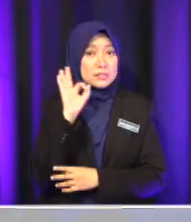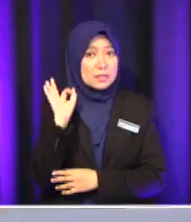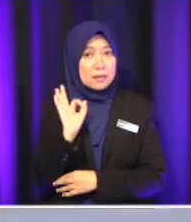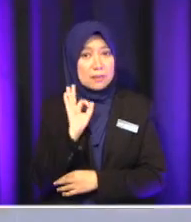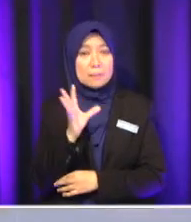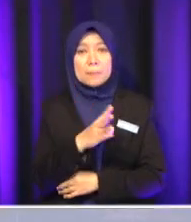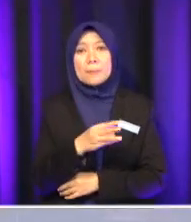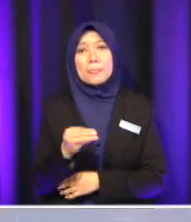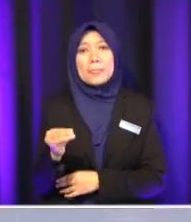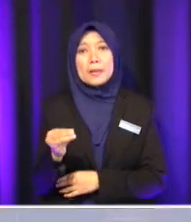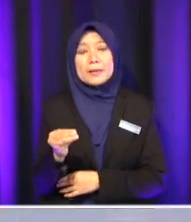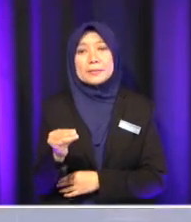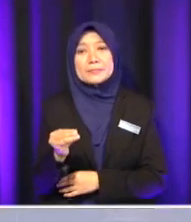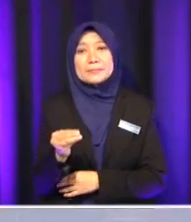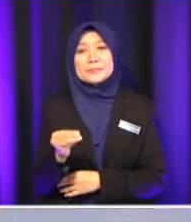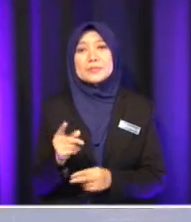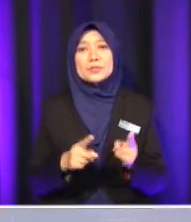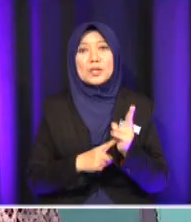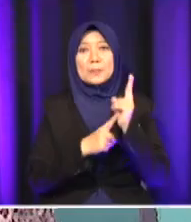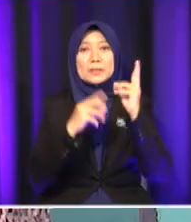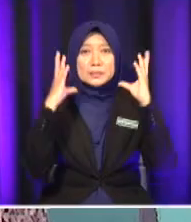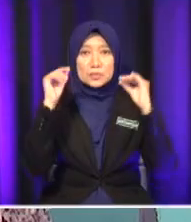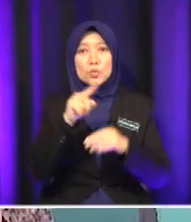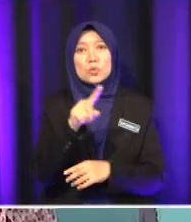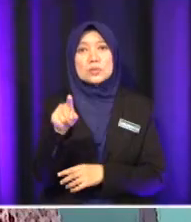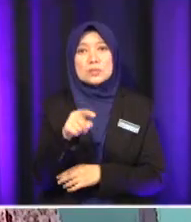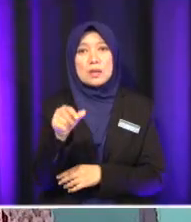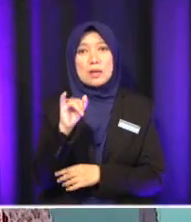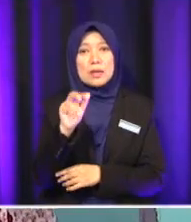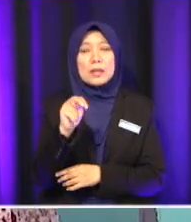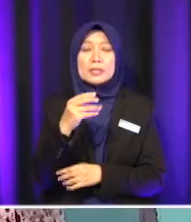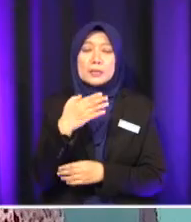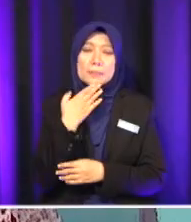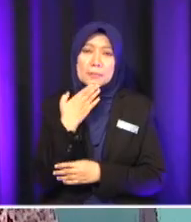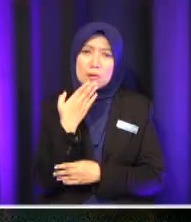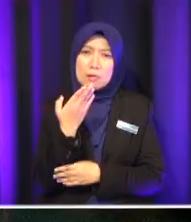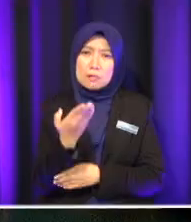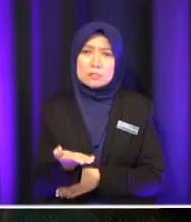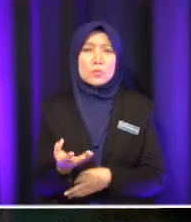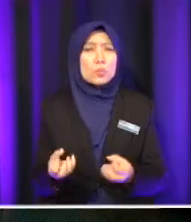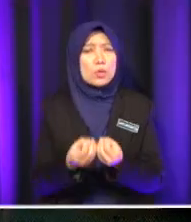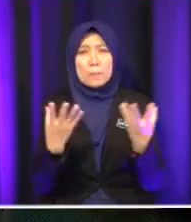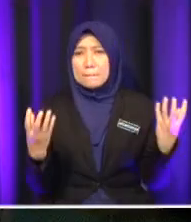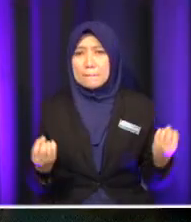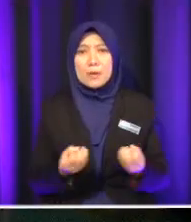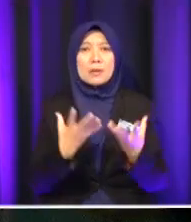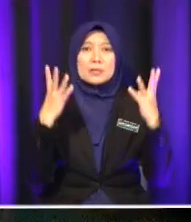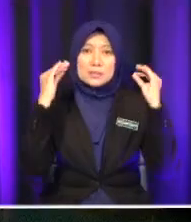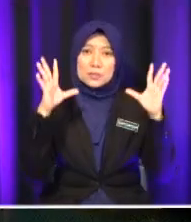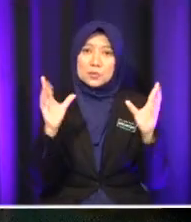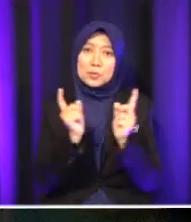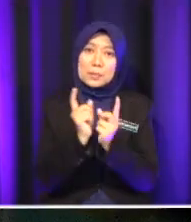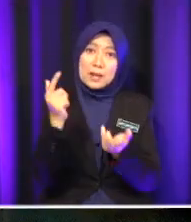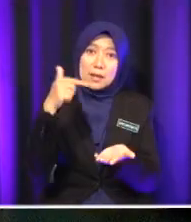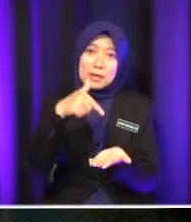dan terutamanya Cikgu Zainab Terima kasih banyak cewekku banyak kita belajar hari ini dan semoga berjumpa lagi